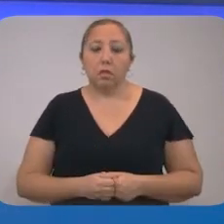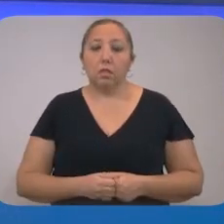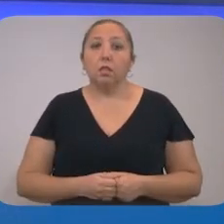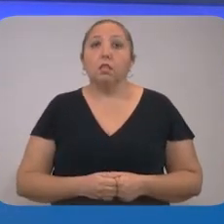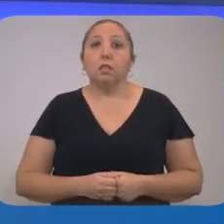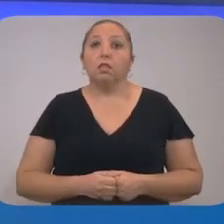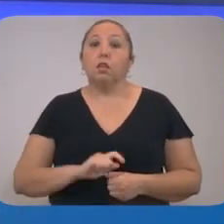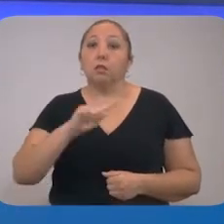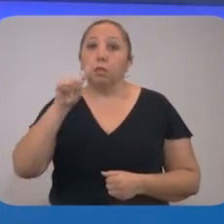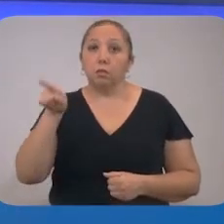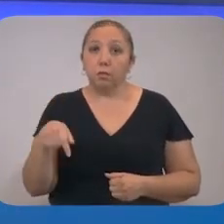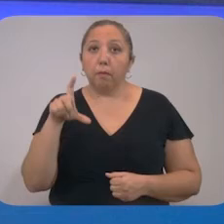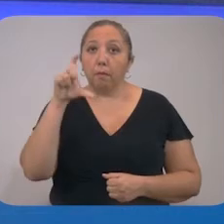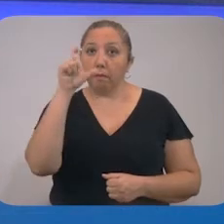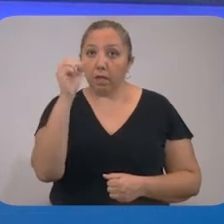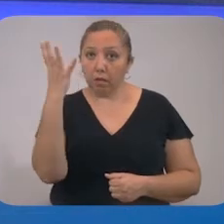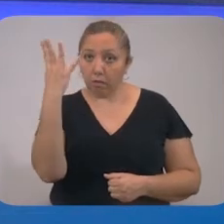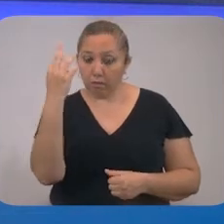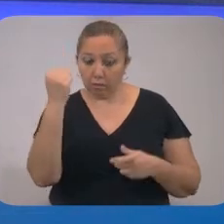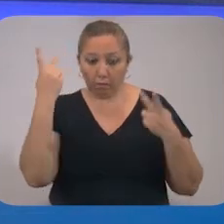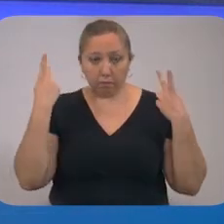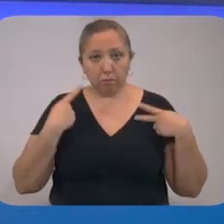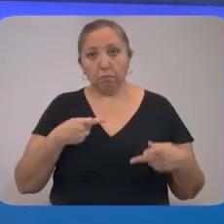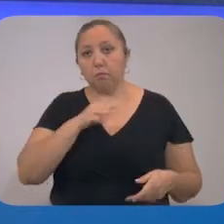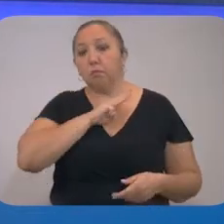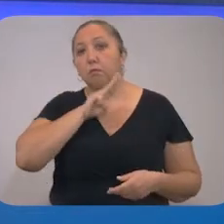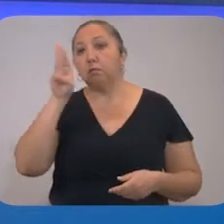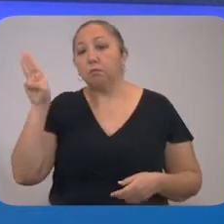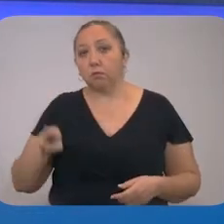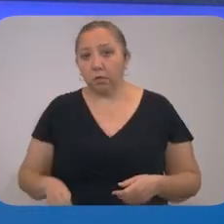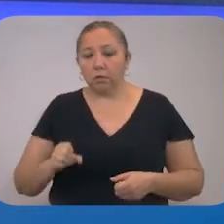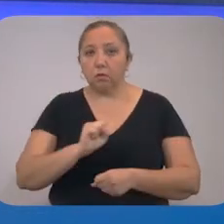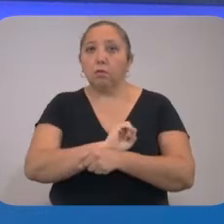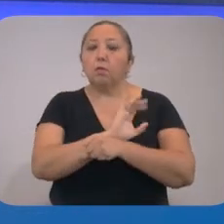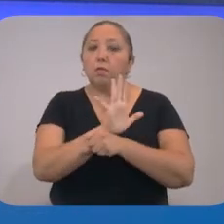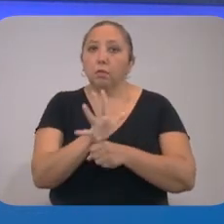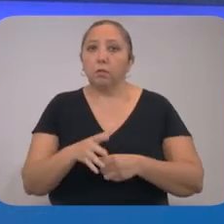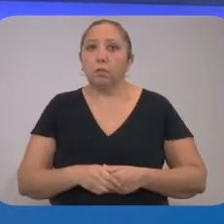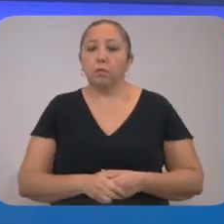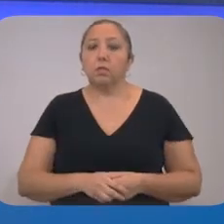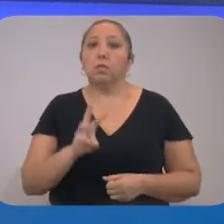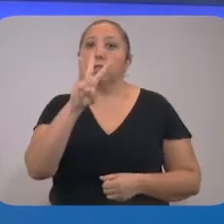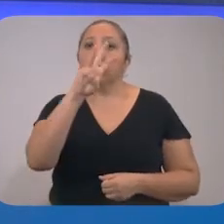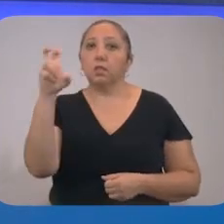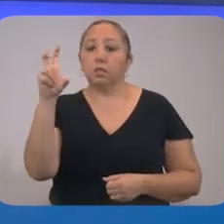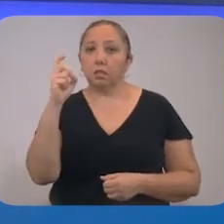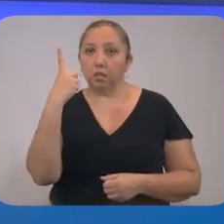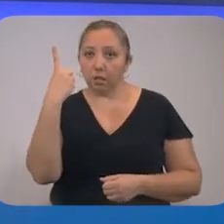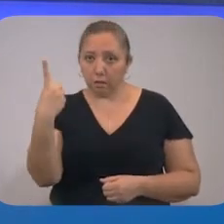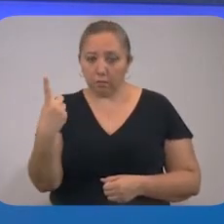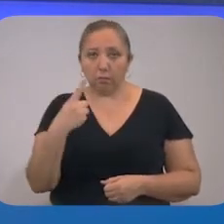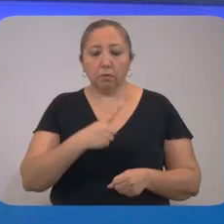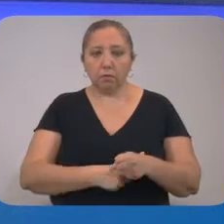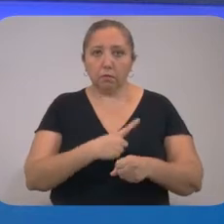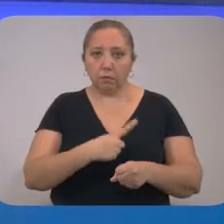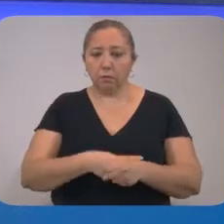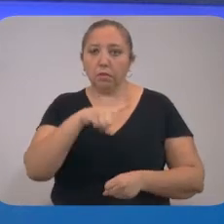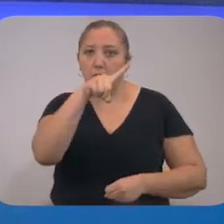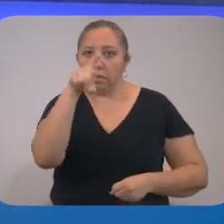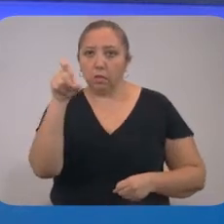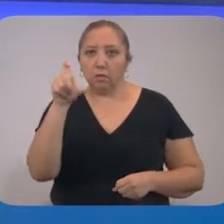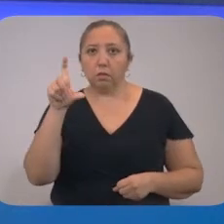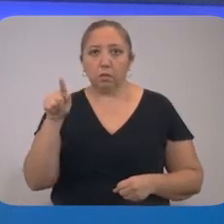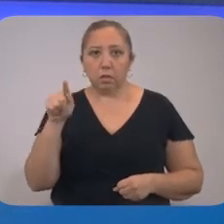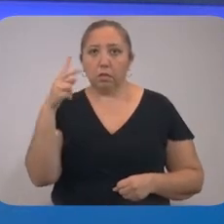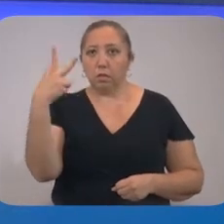marte hospital tu beto tulaka bashan tu cabo capato kuyanta le macobo. Soguchukik 29 juntulul maco 15 tumen le